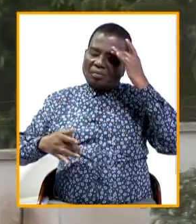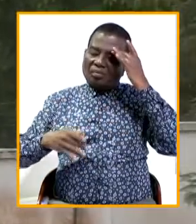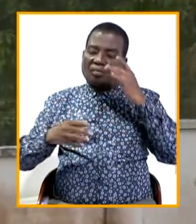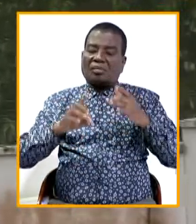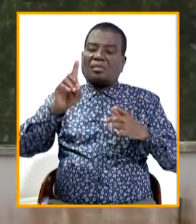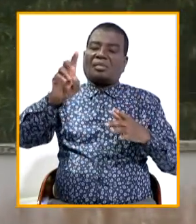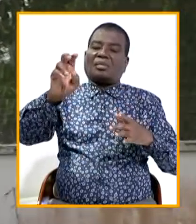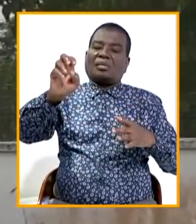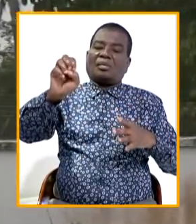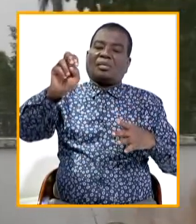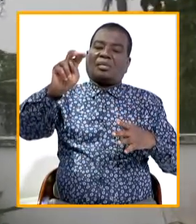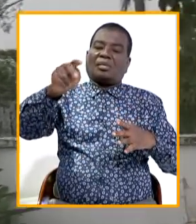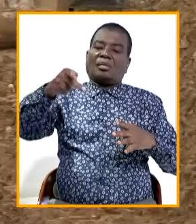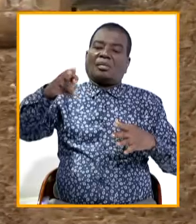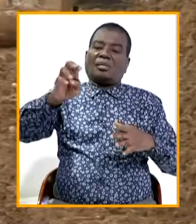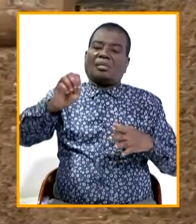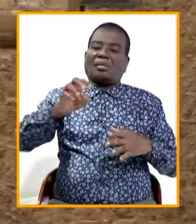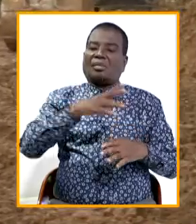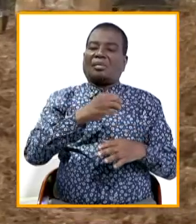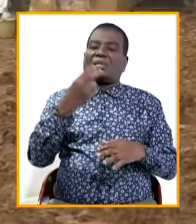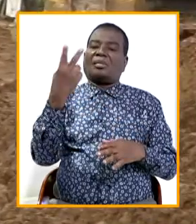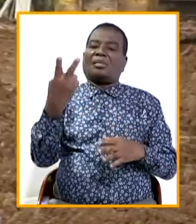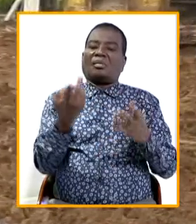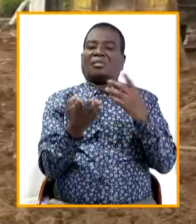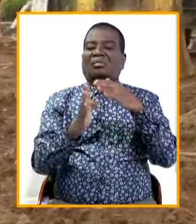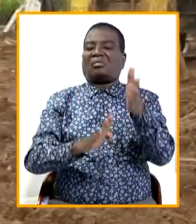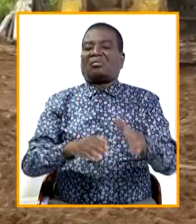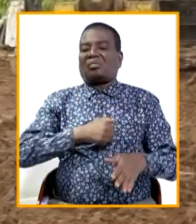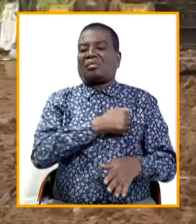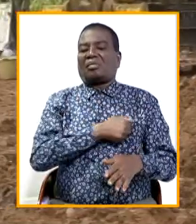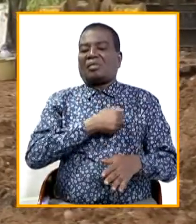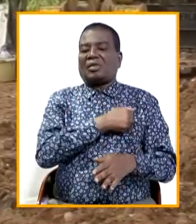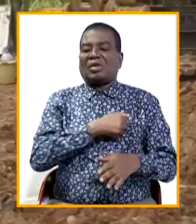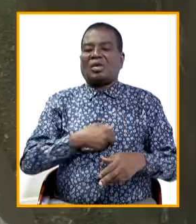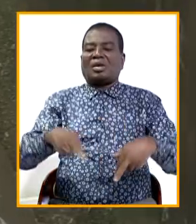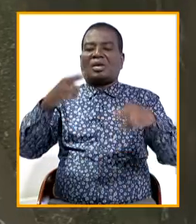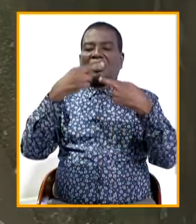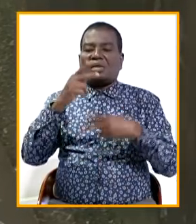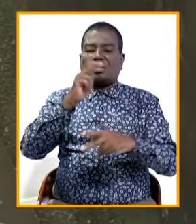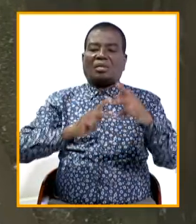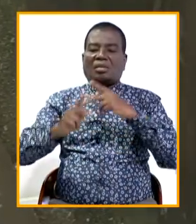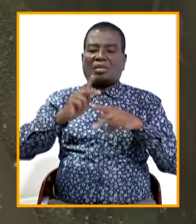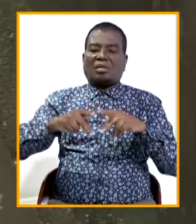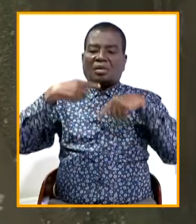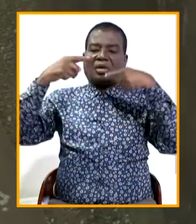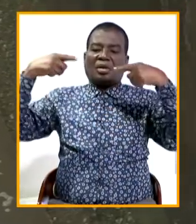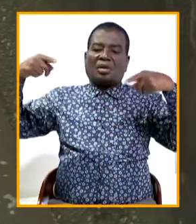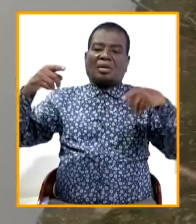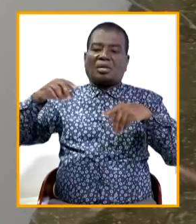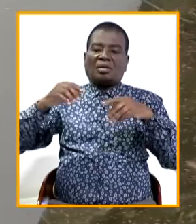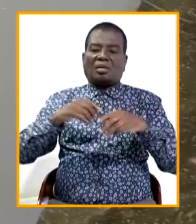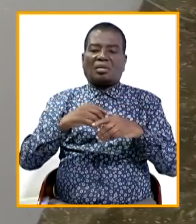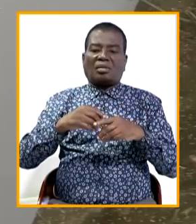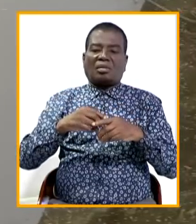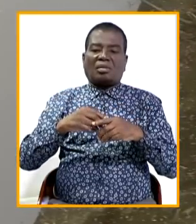cas et deux morts déplorées. Il revient aux populations de s'impliquer pour la réussite de la stratégie mise en